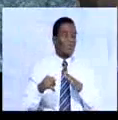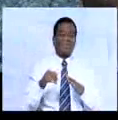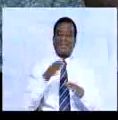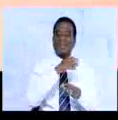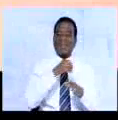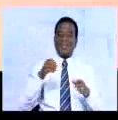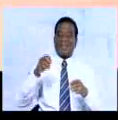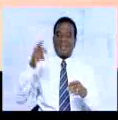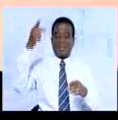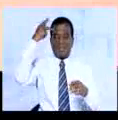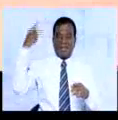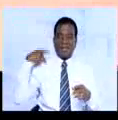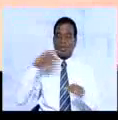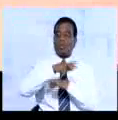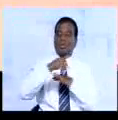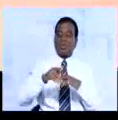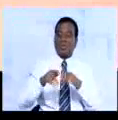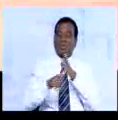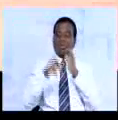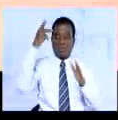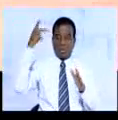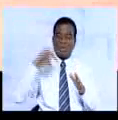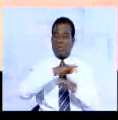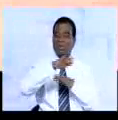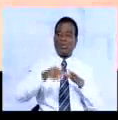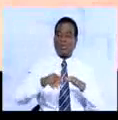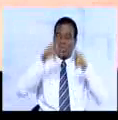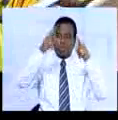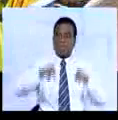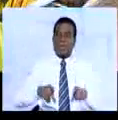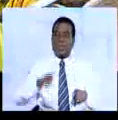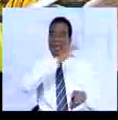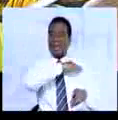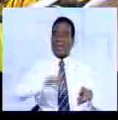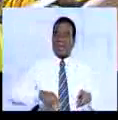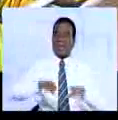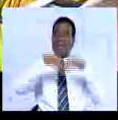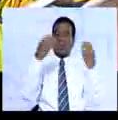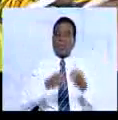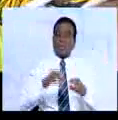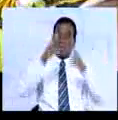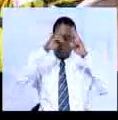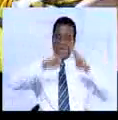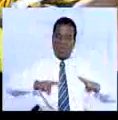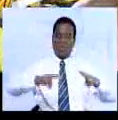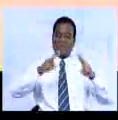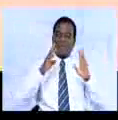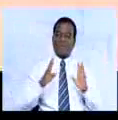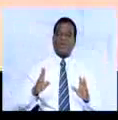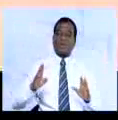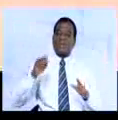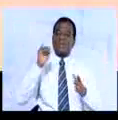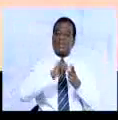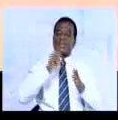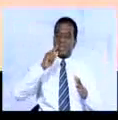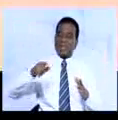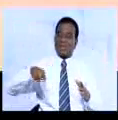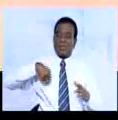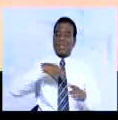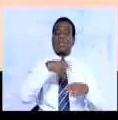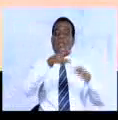les préfets, sous-préfets, tout le personnel, les maires, les communautés villageoises. C'est nous qui détenons